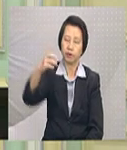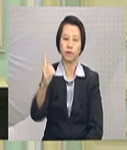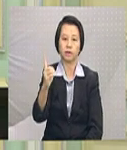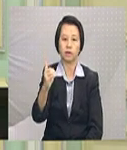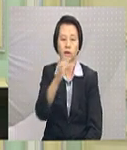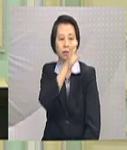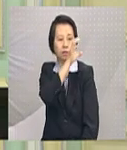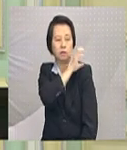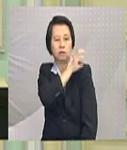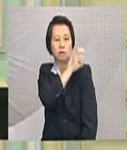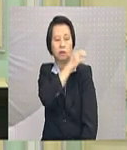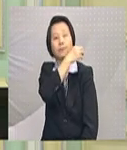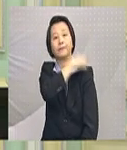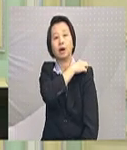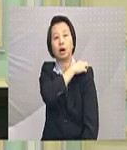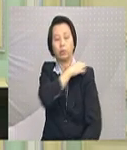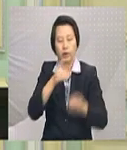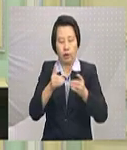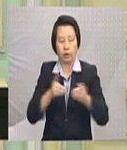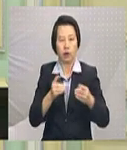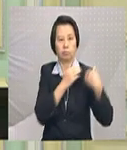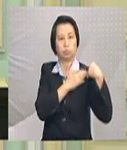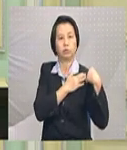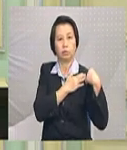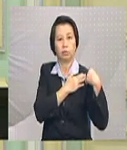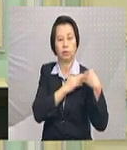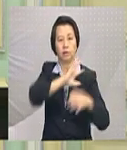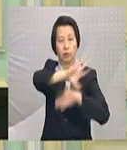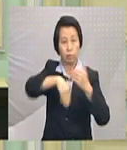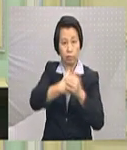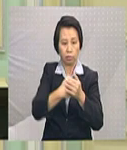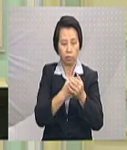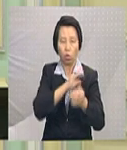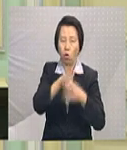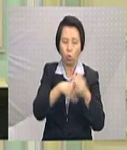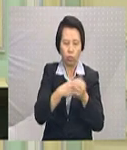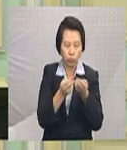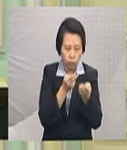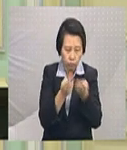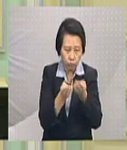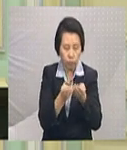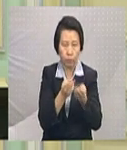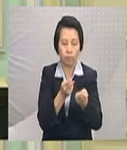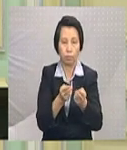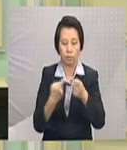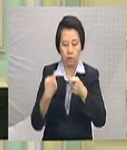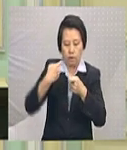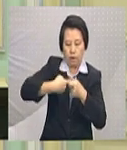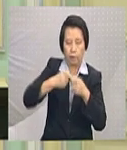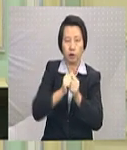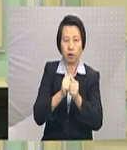dipengerusikan oleh pegawai daerah. Jadi, semua usaha pengendalian yang berkaitan